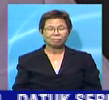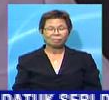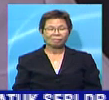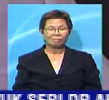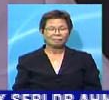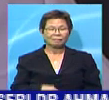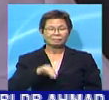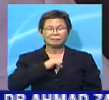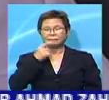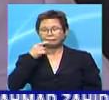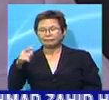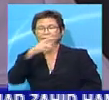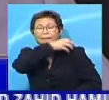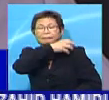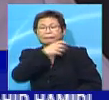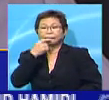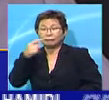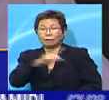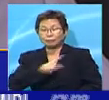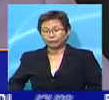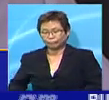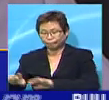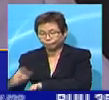Saya minta pegawai kementerian